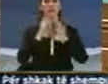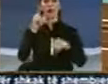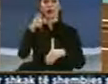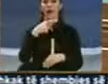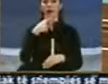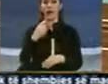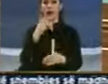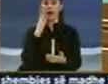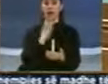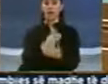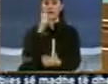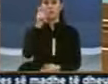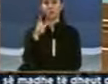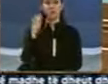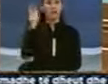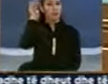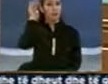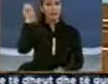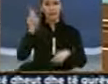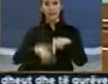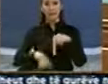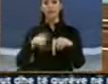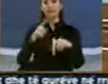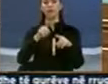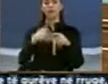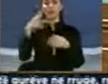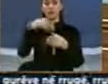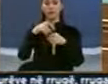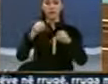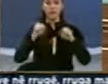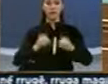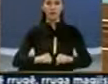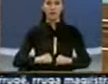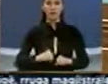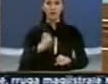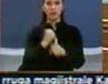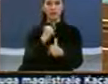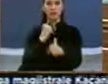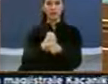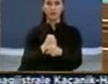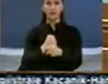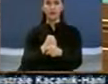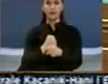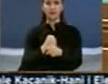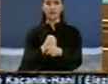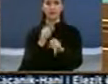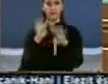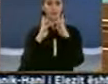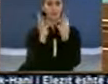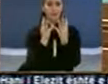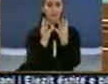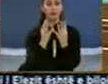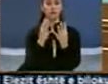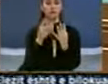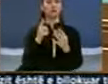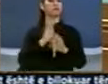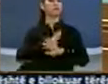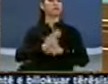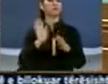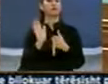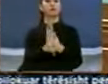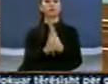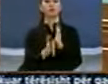më nuk është ministër në qeverinë ose nuk është në kabinetin e qeverisë Mustafa Jablanović, çka duhet tjetër